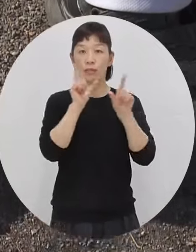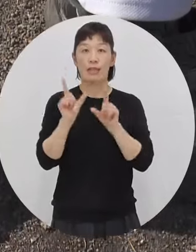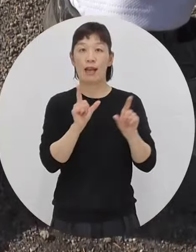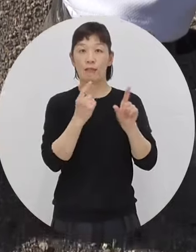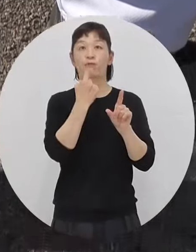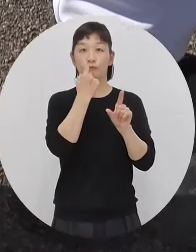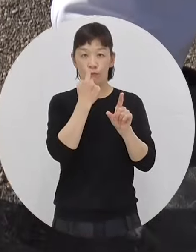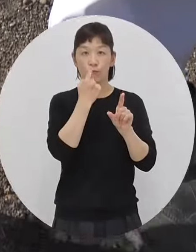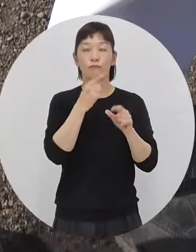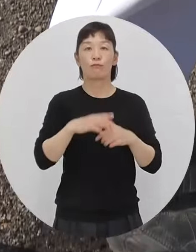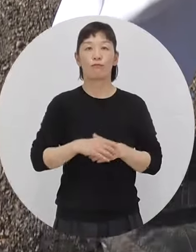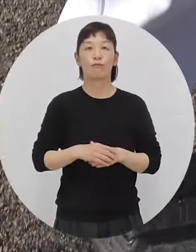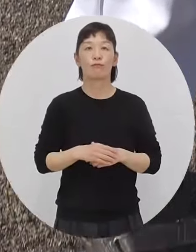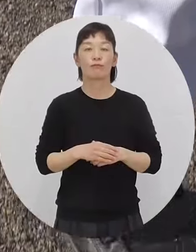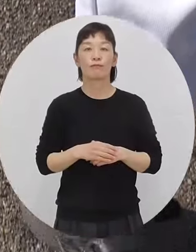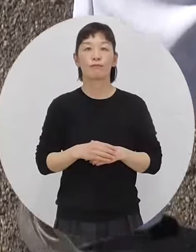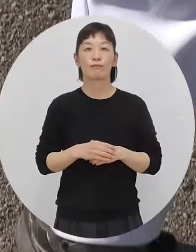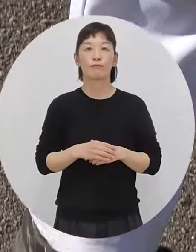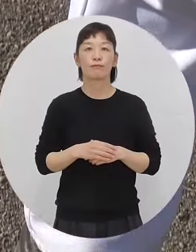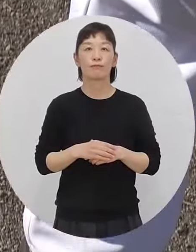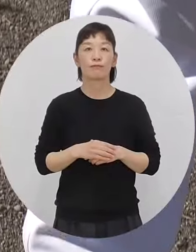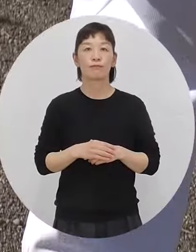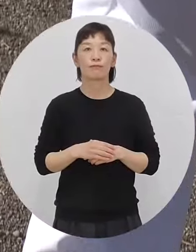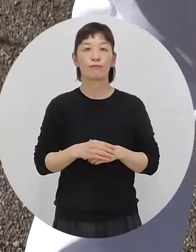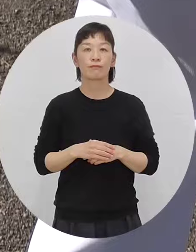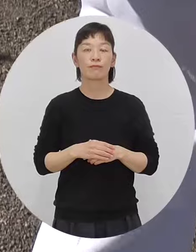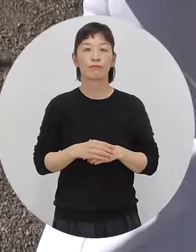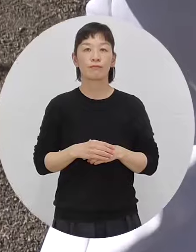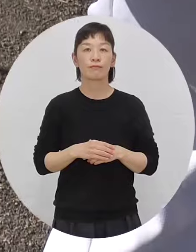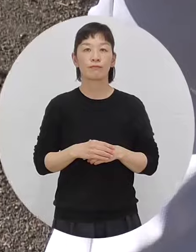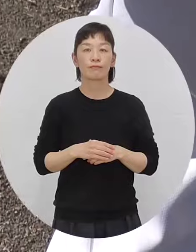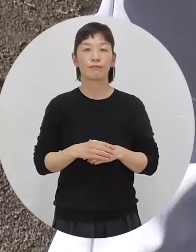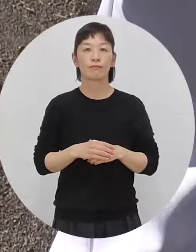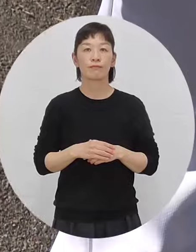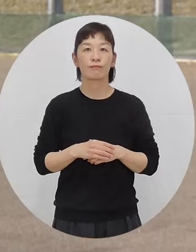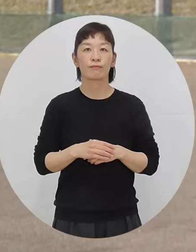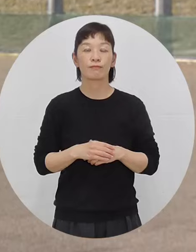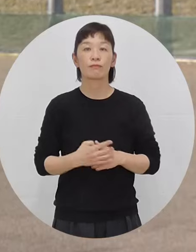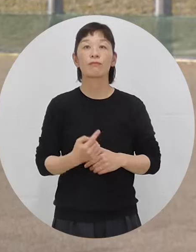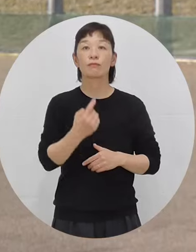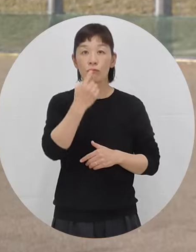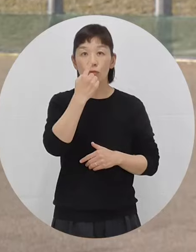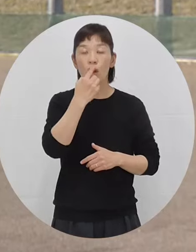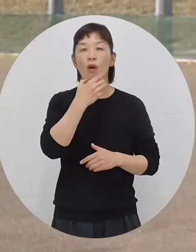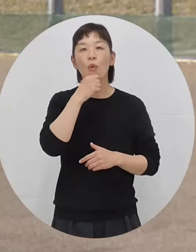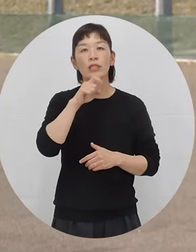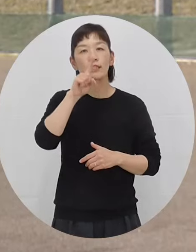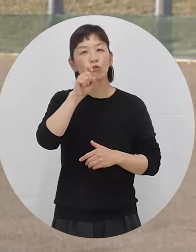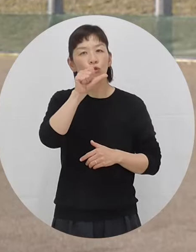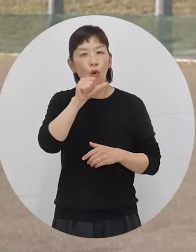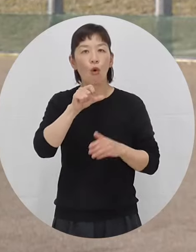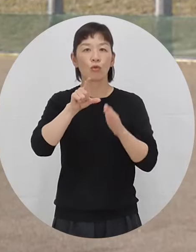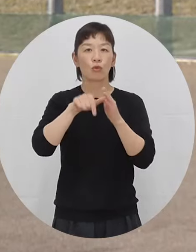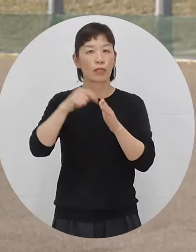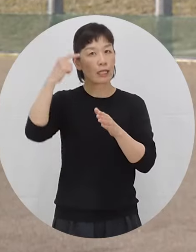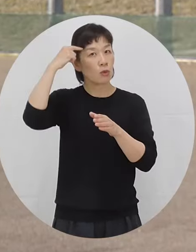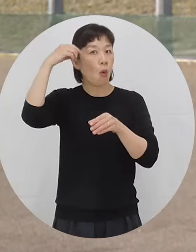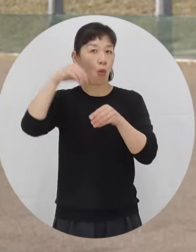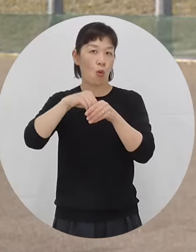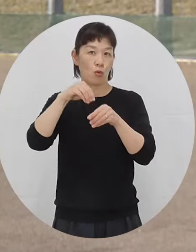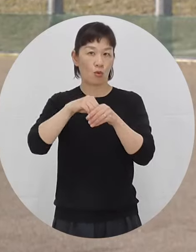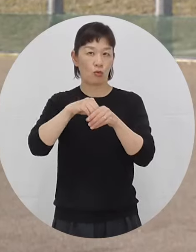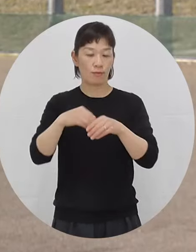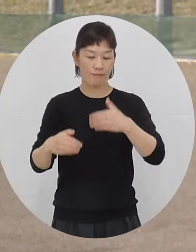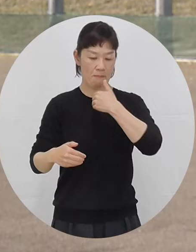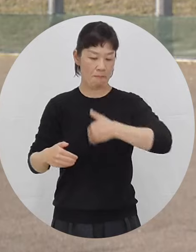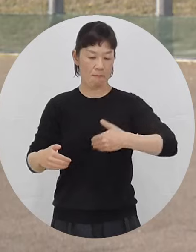断ということで、義足を使って、生活しています。 15の時にちょっと脳梗塞になりまして、ち